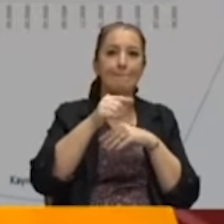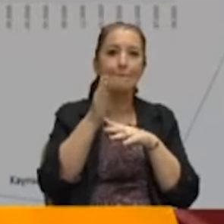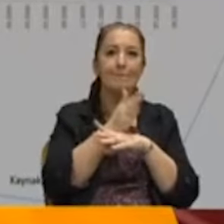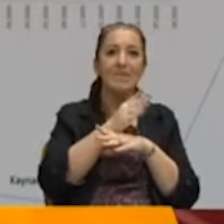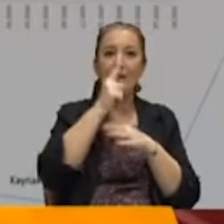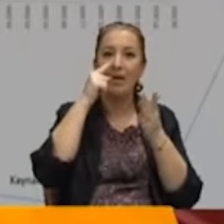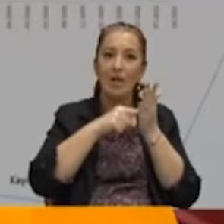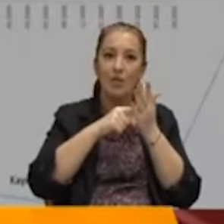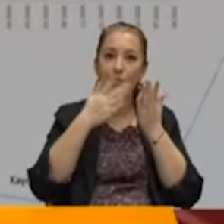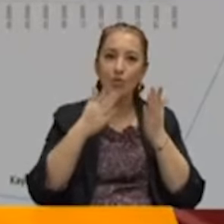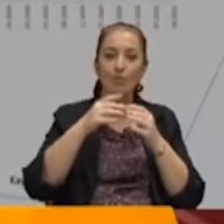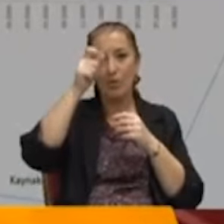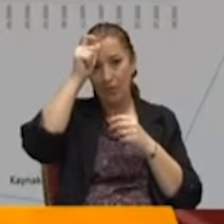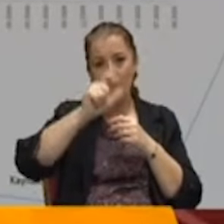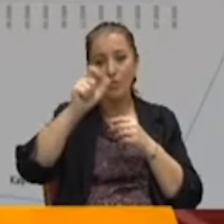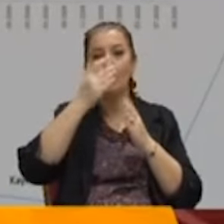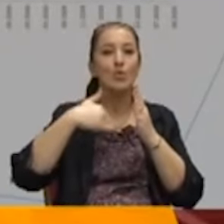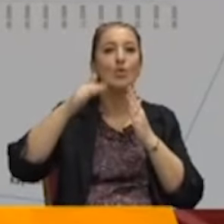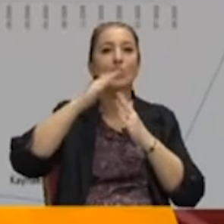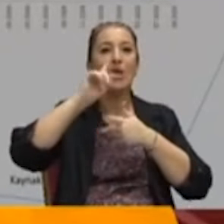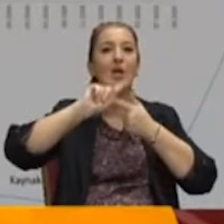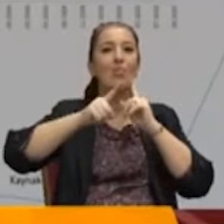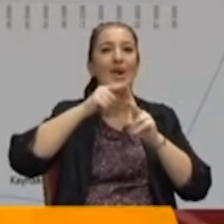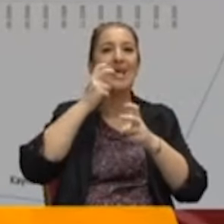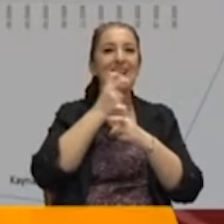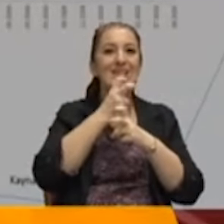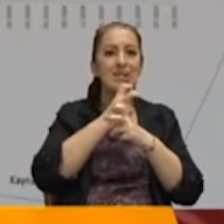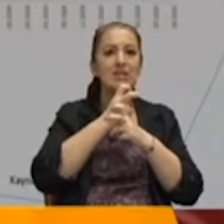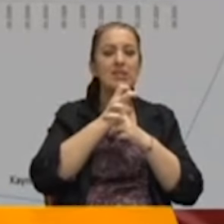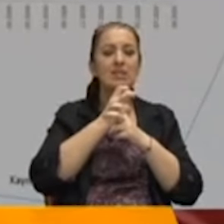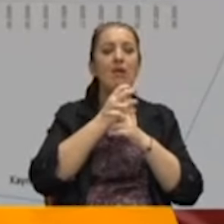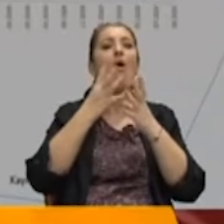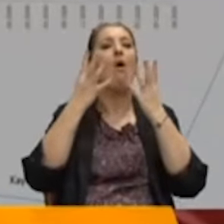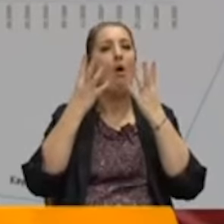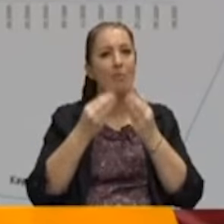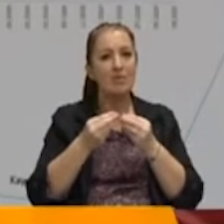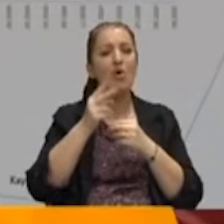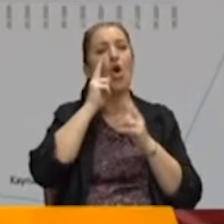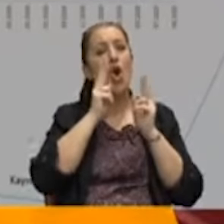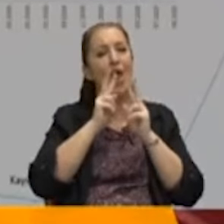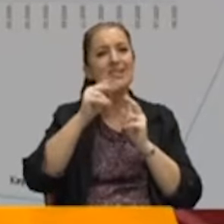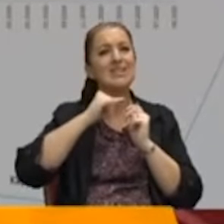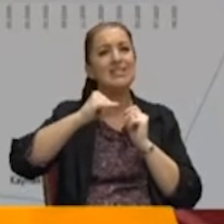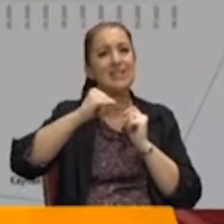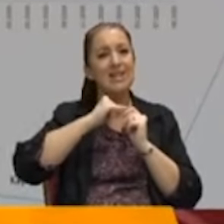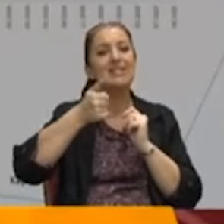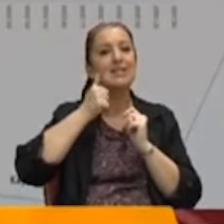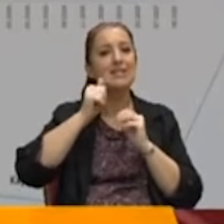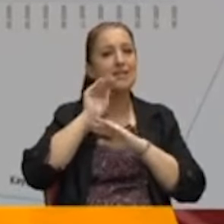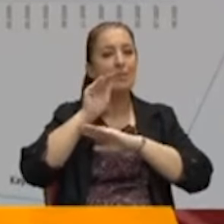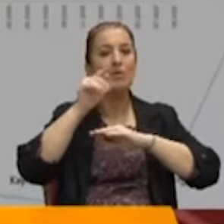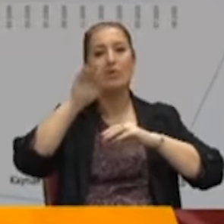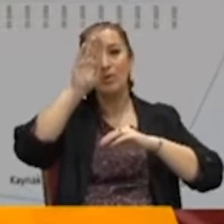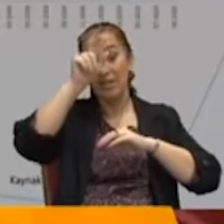inanıyorum ki ülkemizin yüksek politik risk oranlarını içermesine rağmen göreceksiniz yakın gelecekte